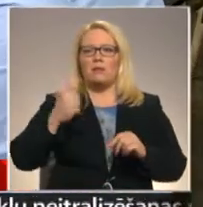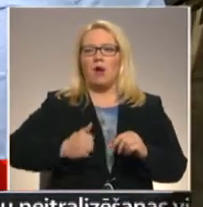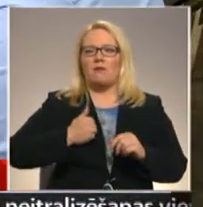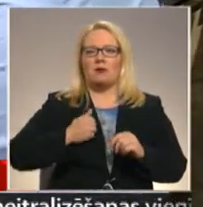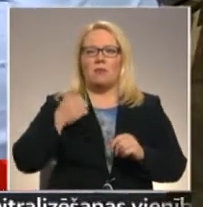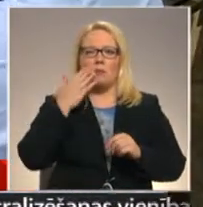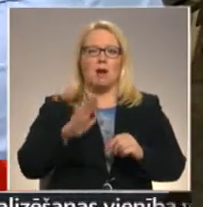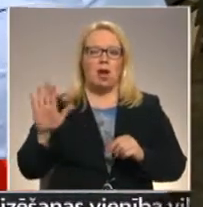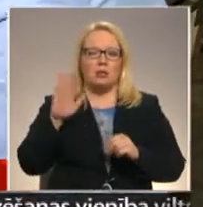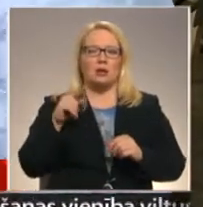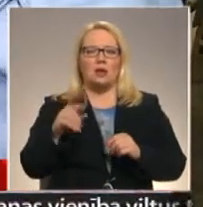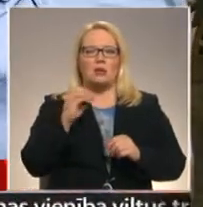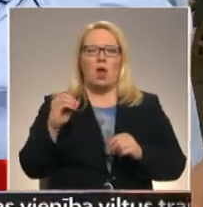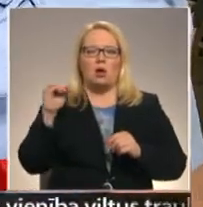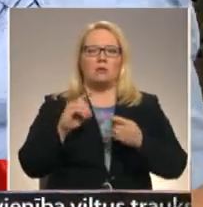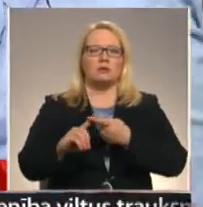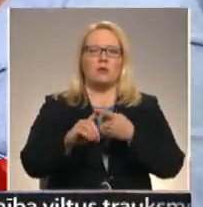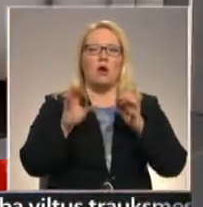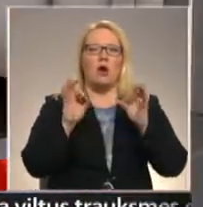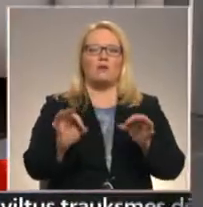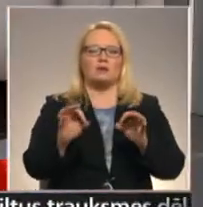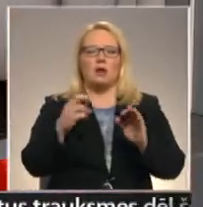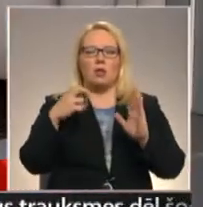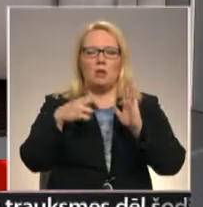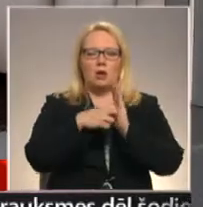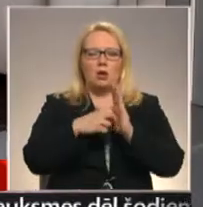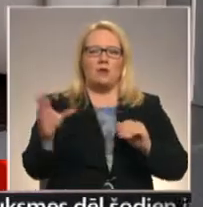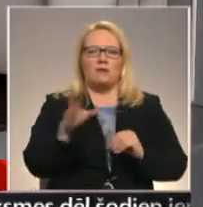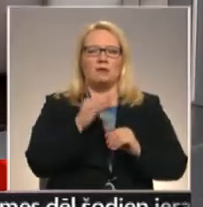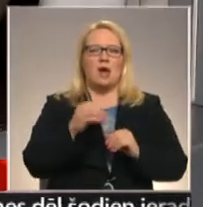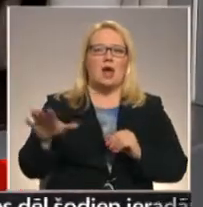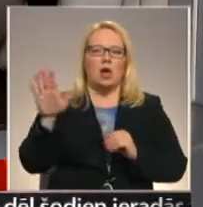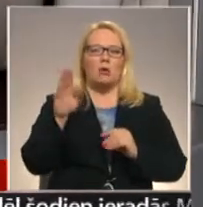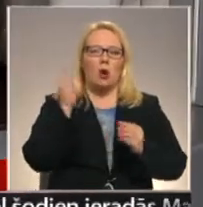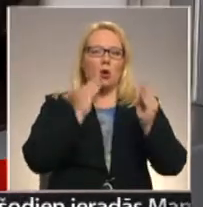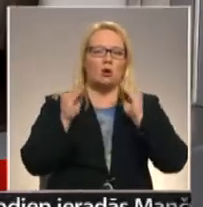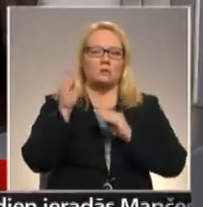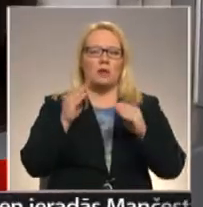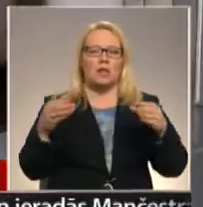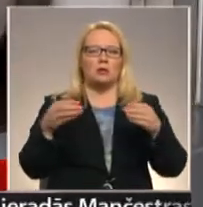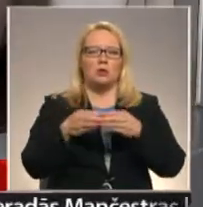Baltijā, kas saņēma šādu Eiropas Savienības oficiālo marķējumu, bet visā Eiropā kosmētikas grupā